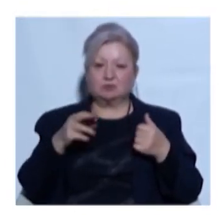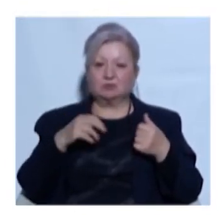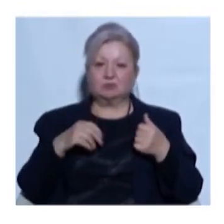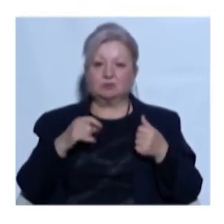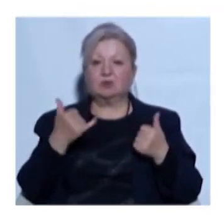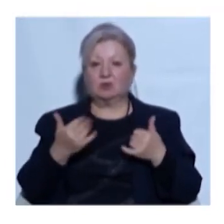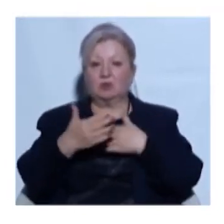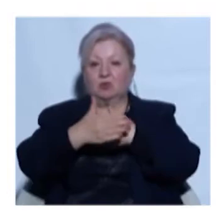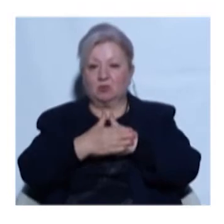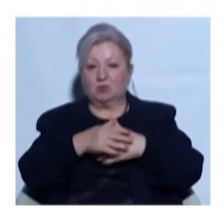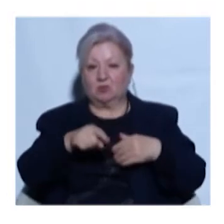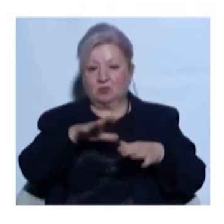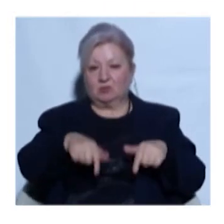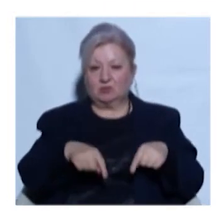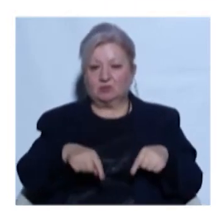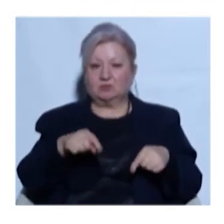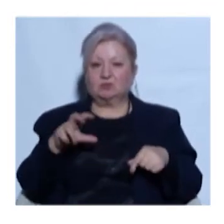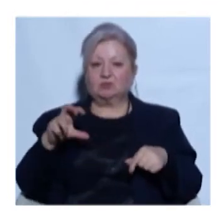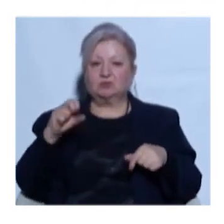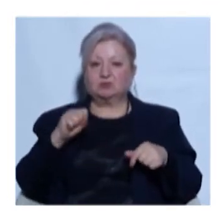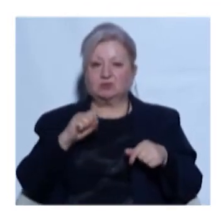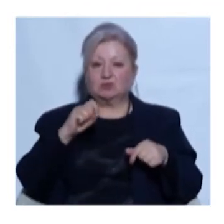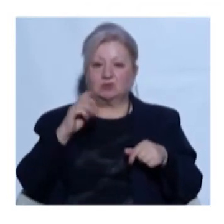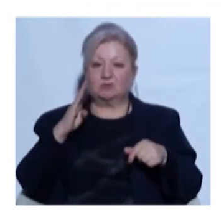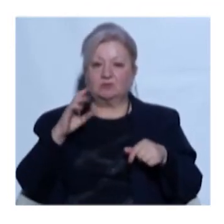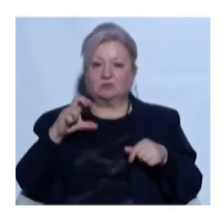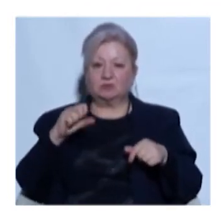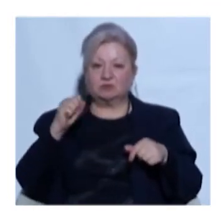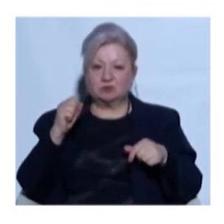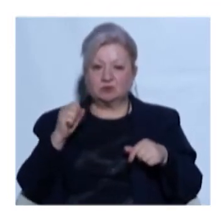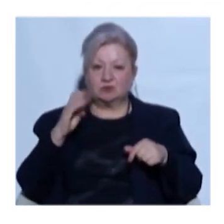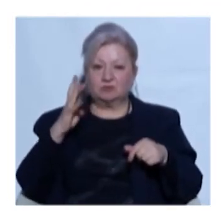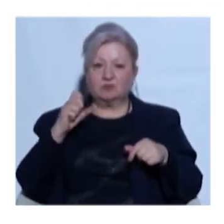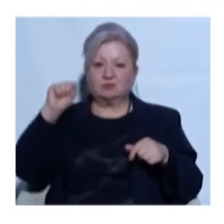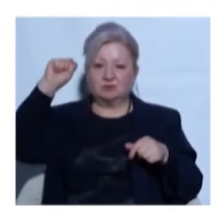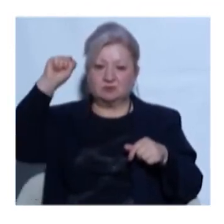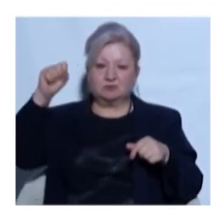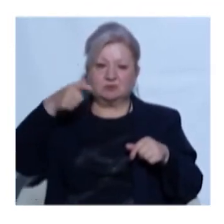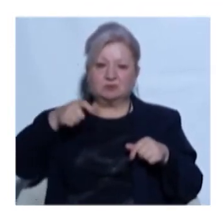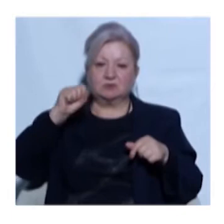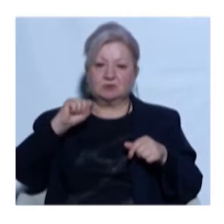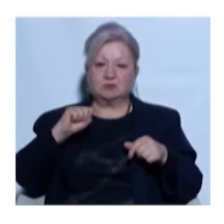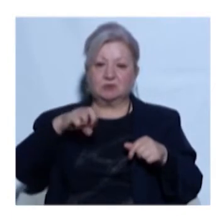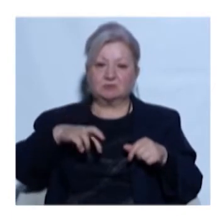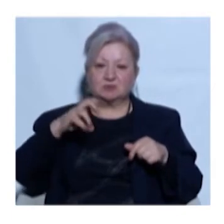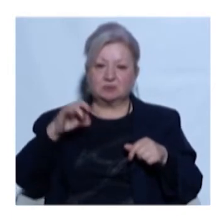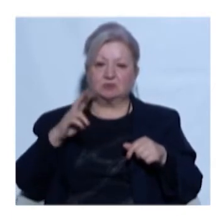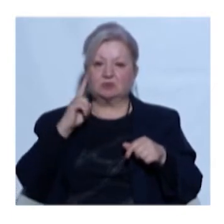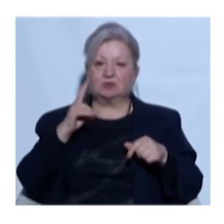akhlos chventan, Surab Chavchavadze, Sviat Gamsakhurdia da Merab